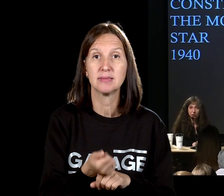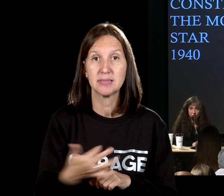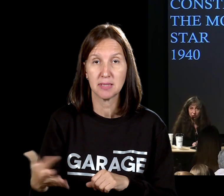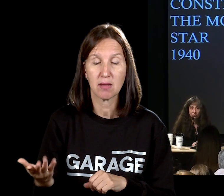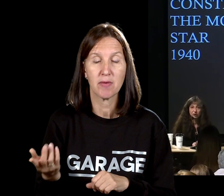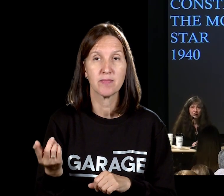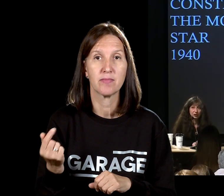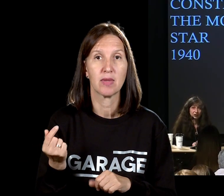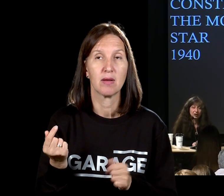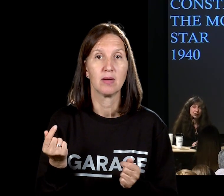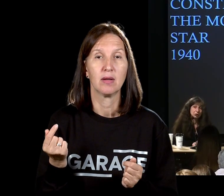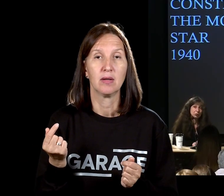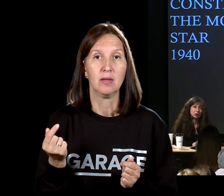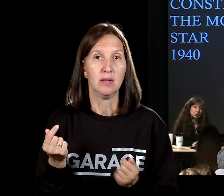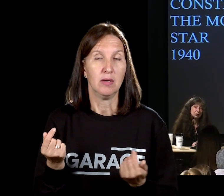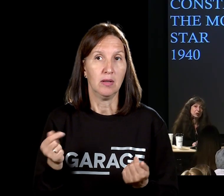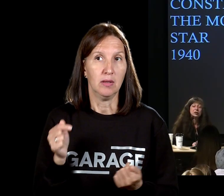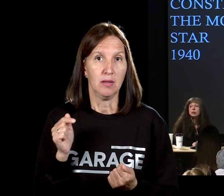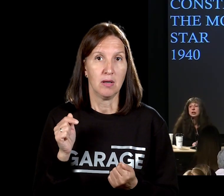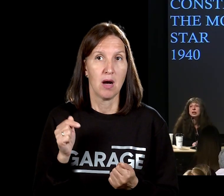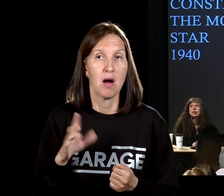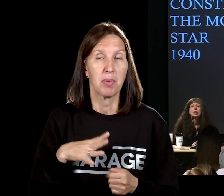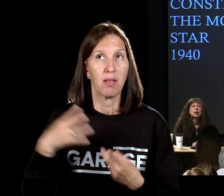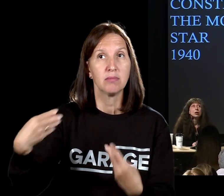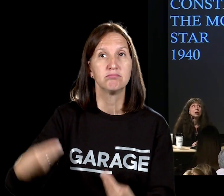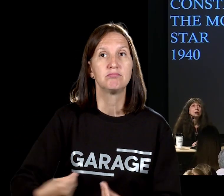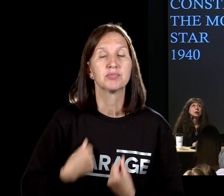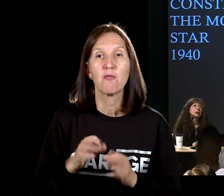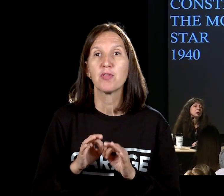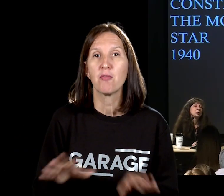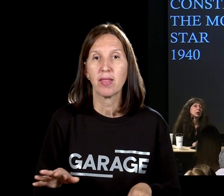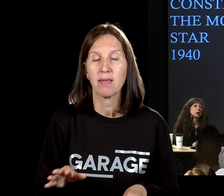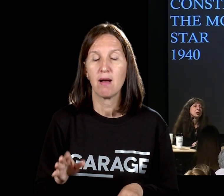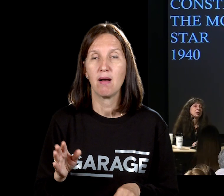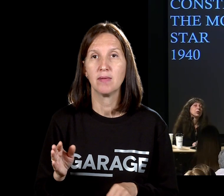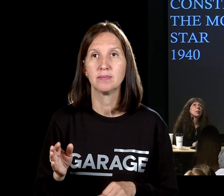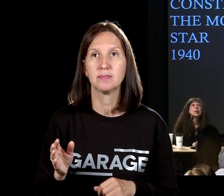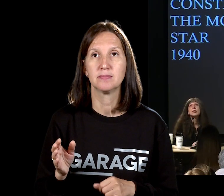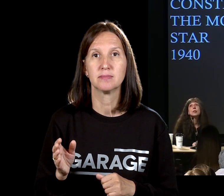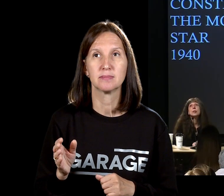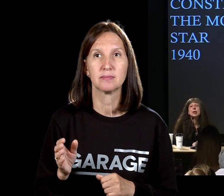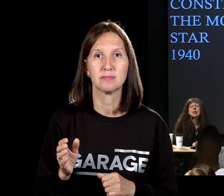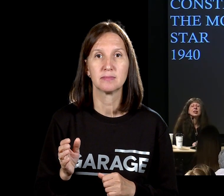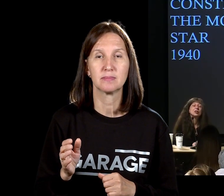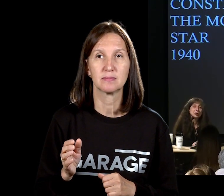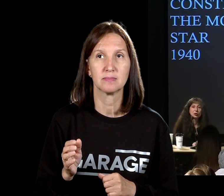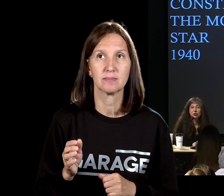раз серия, которая была как вдохновлена тем, что